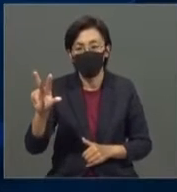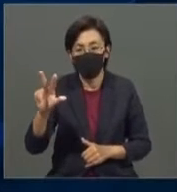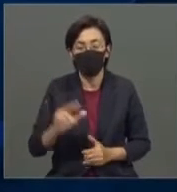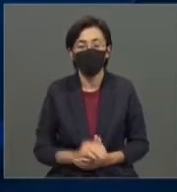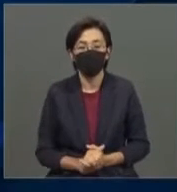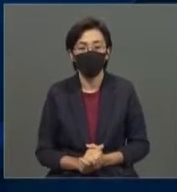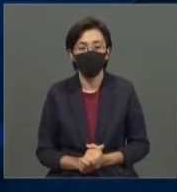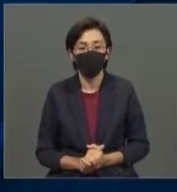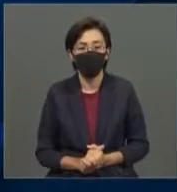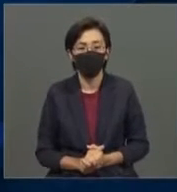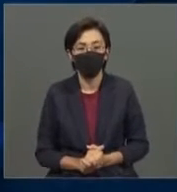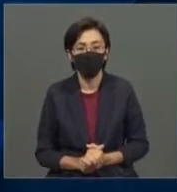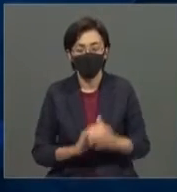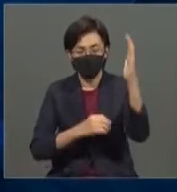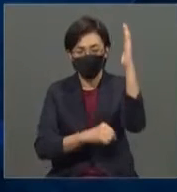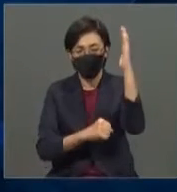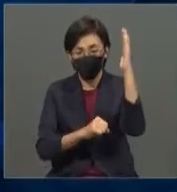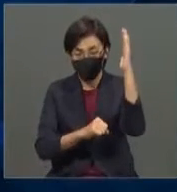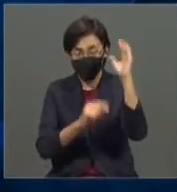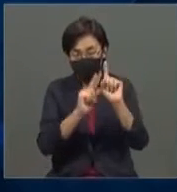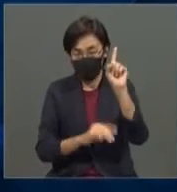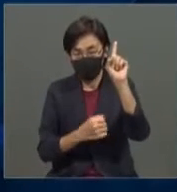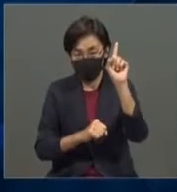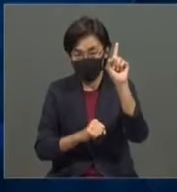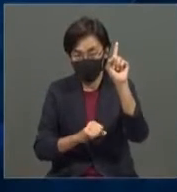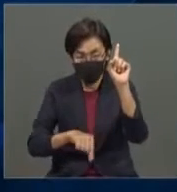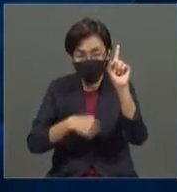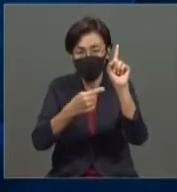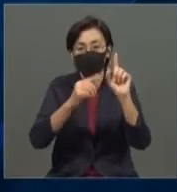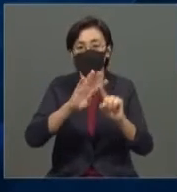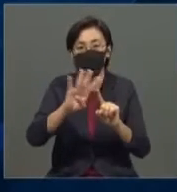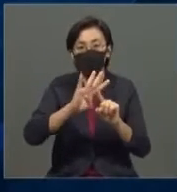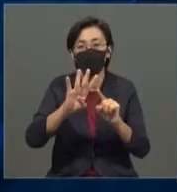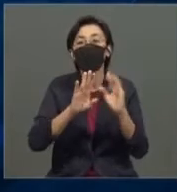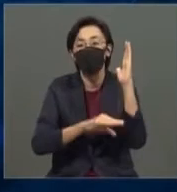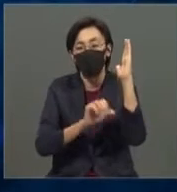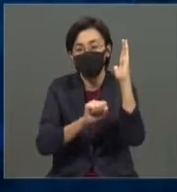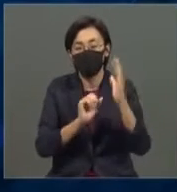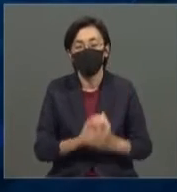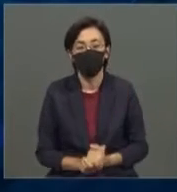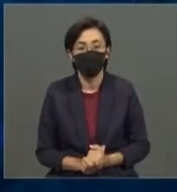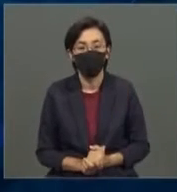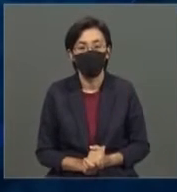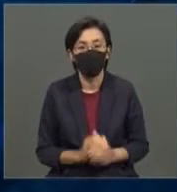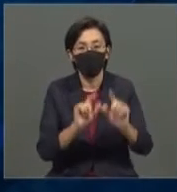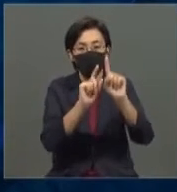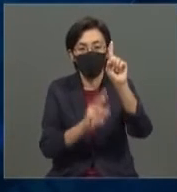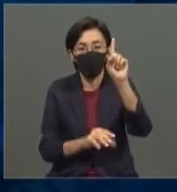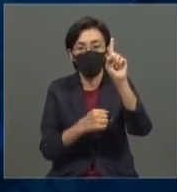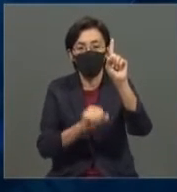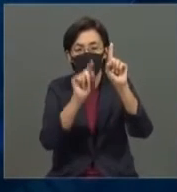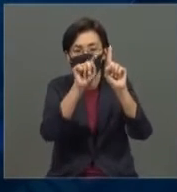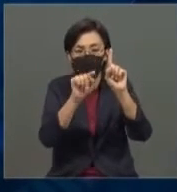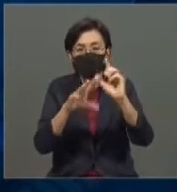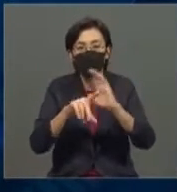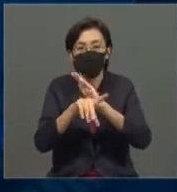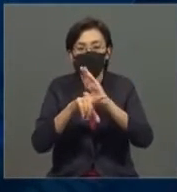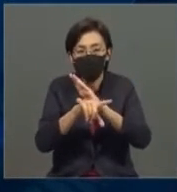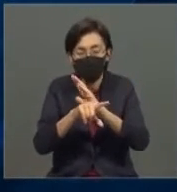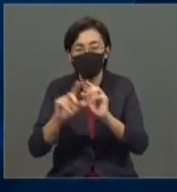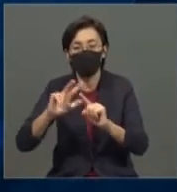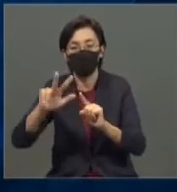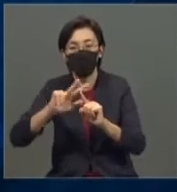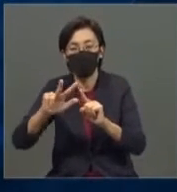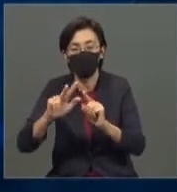ครับเลื่อนจากอันดับ10เมื่อวานนี้ขึ้นมาเป็นอันดับ4วันนี้นะครับแล้วก็อันดับอื่นๆเนี่ยนะครับชลบุรีก็ขึ้นมาเป็นอัน